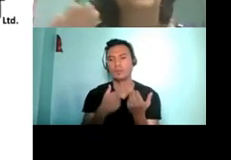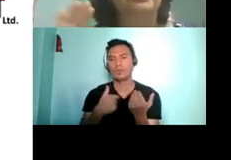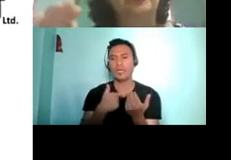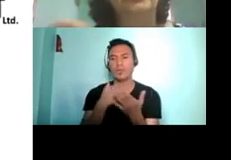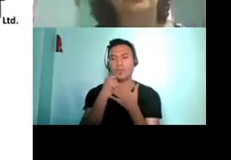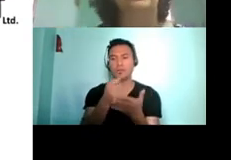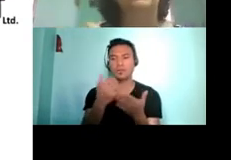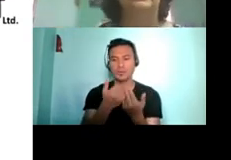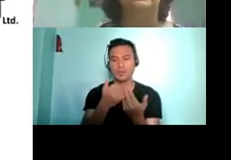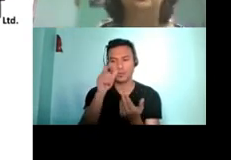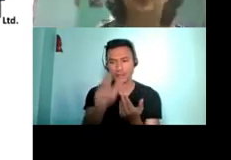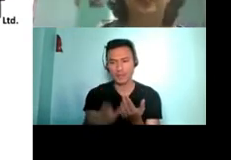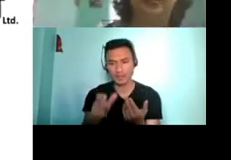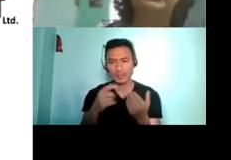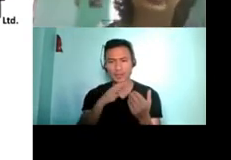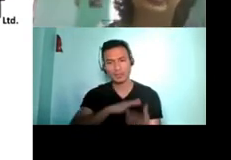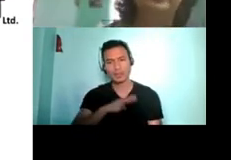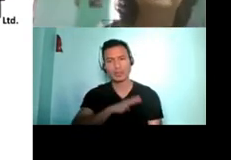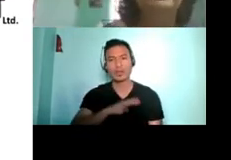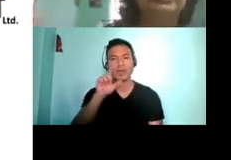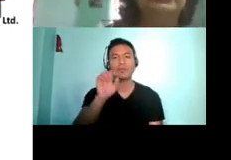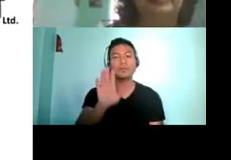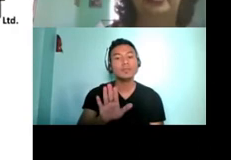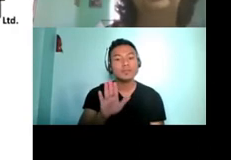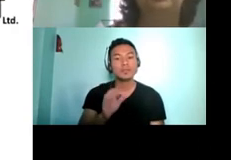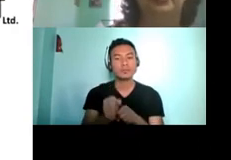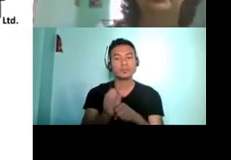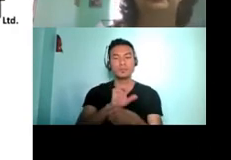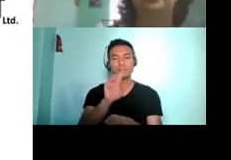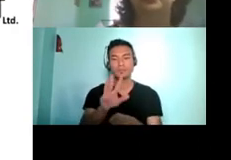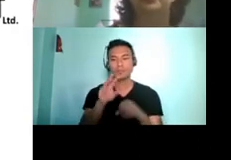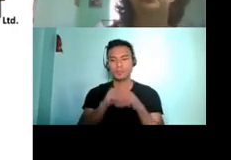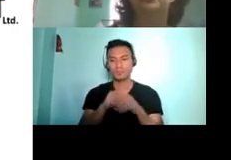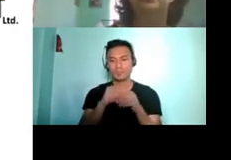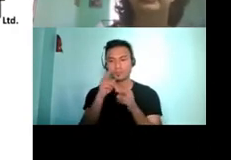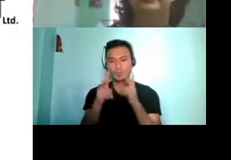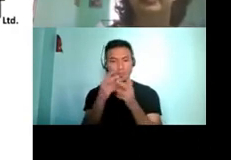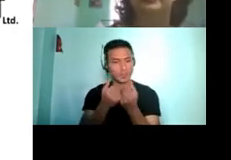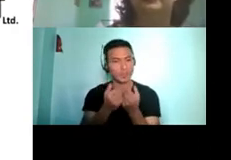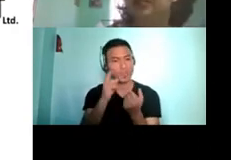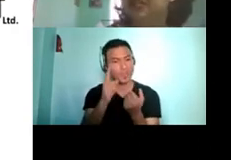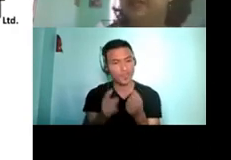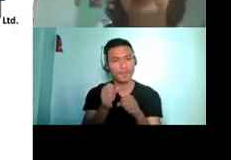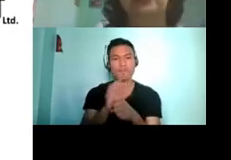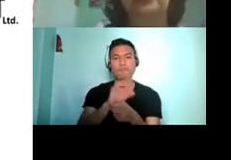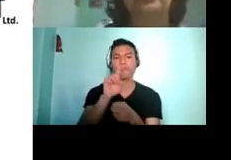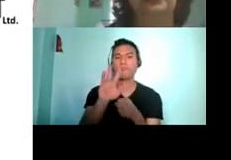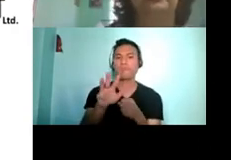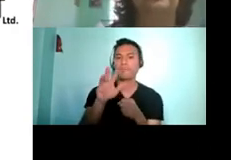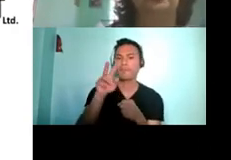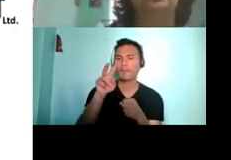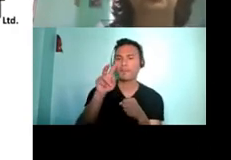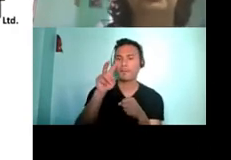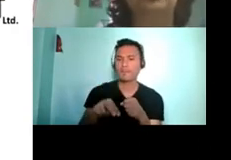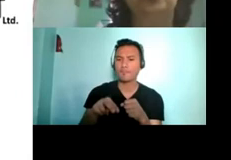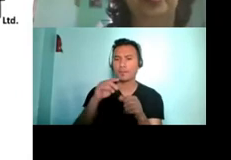एकदमै एकदमै धैर्यता चाहिन्छ। र COVID-19 सिलसिलामा हामीले कुरा गरेको भएर COVID-19 र जस्तै मानव रणनीति बनाउँदा